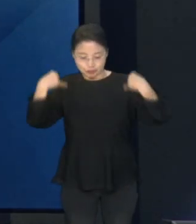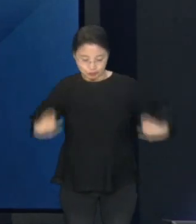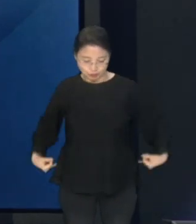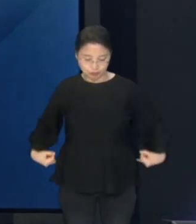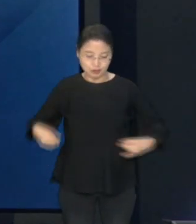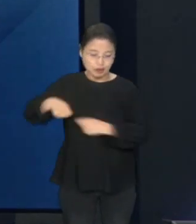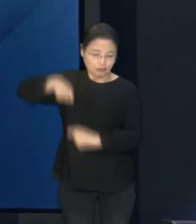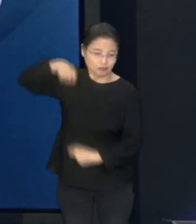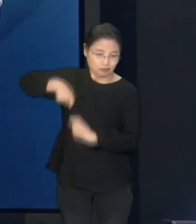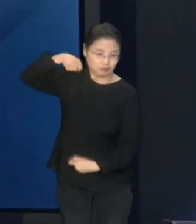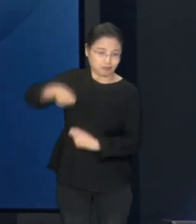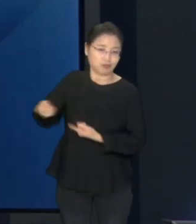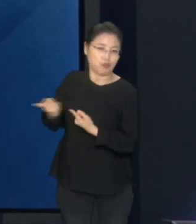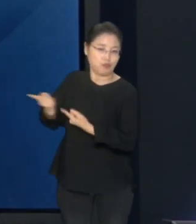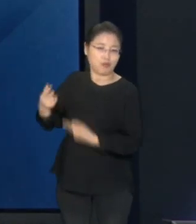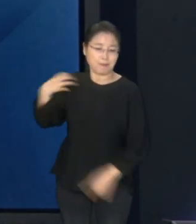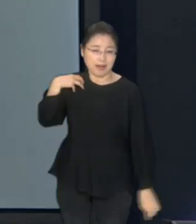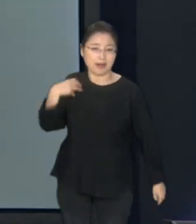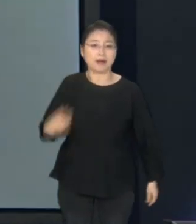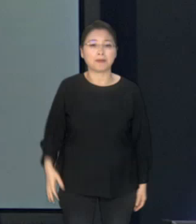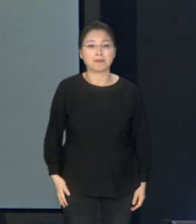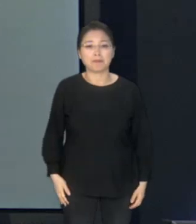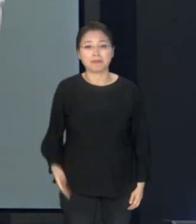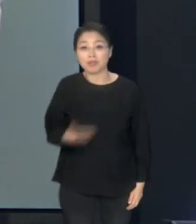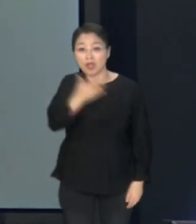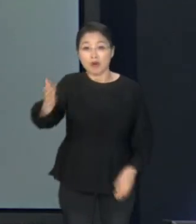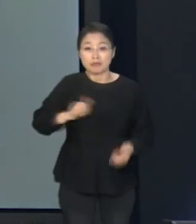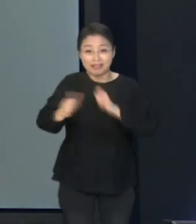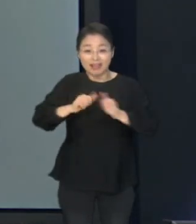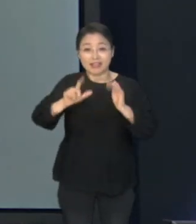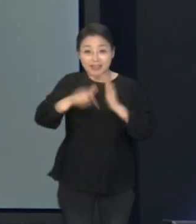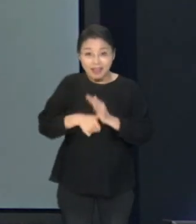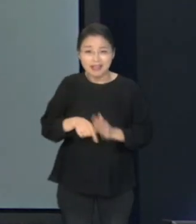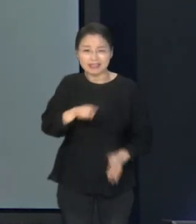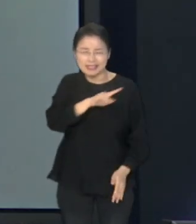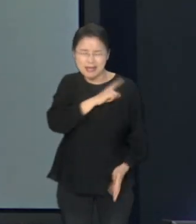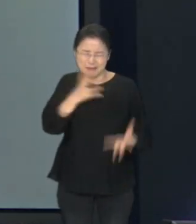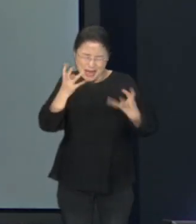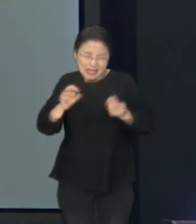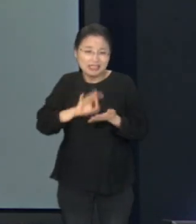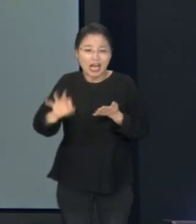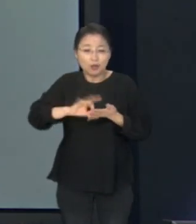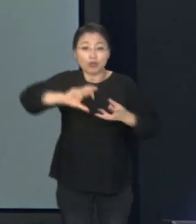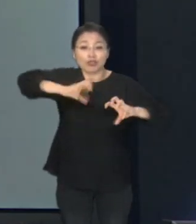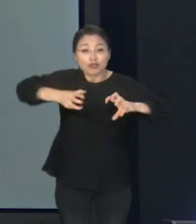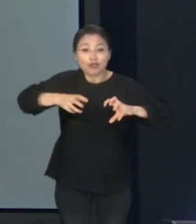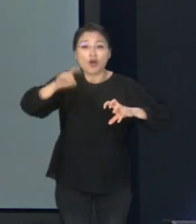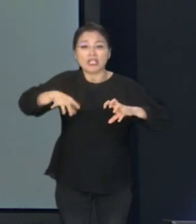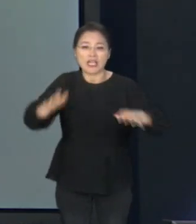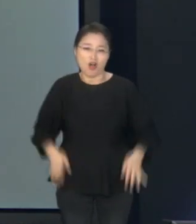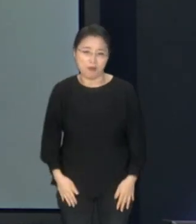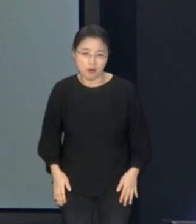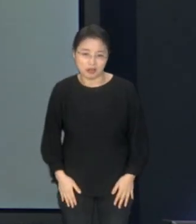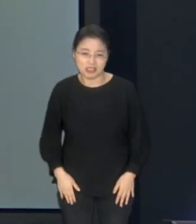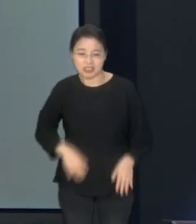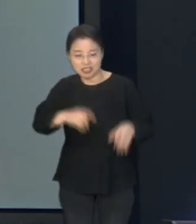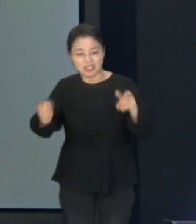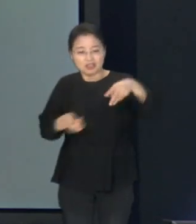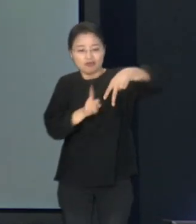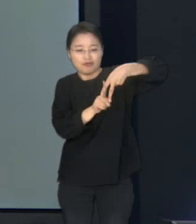위아래로 당겨주는데요. 우리가 달리기를 할 때 가장 많이 쓰는 근육이 허벅지